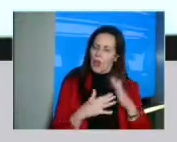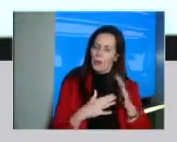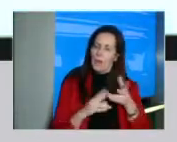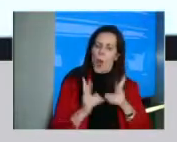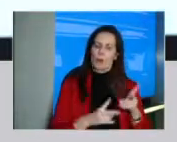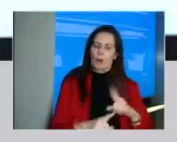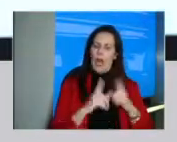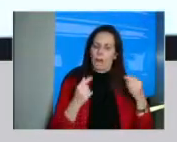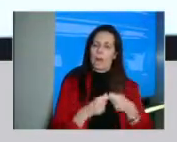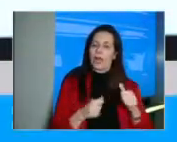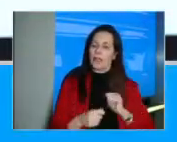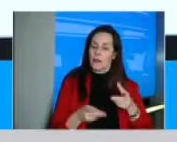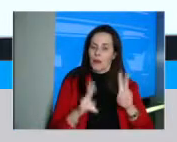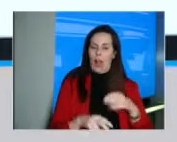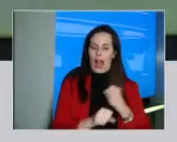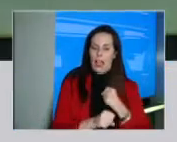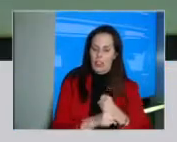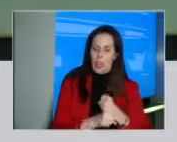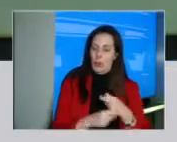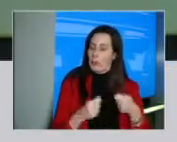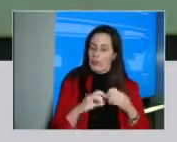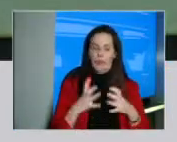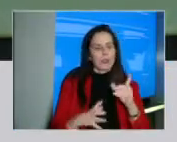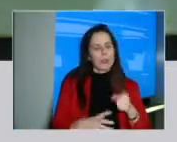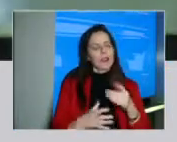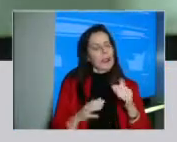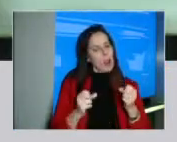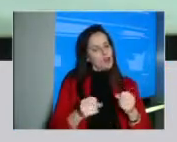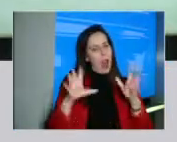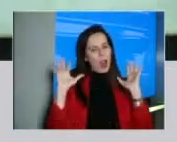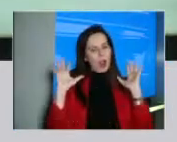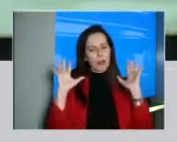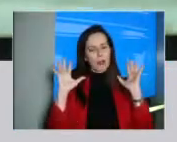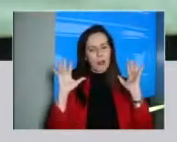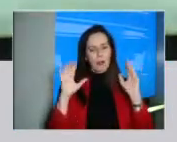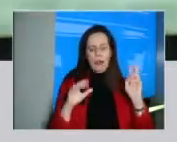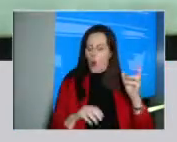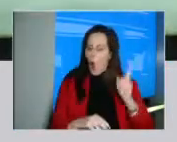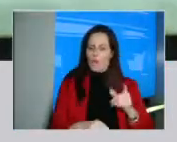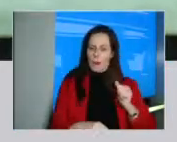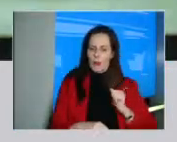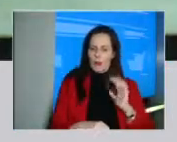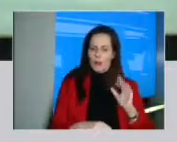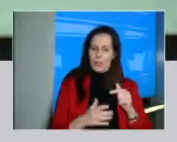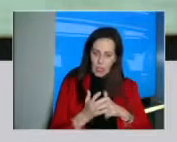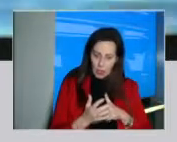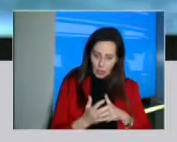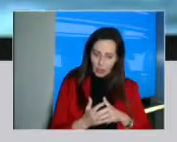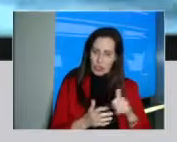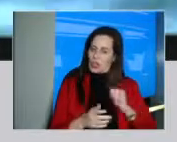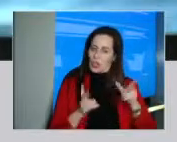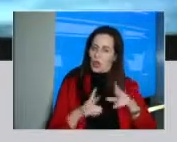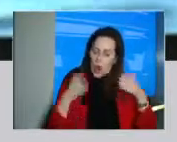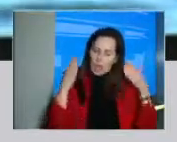האופציות האחרות מבחינה צבאית, מה אפשר לעשות. Okay. מבחינה חברתית צריך לשחרר את הנטל של גיוס החובה בצהל, כדי שצהל